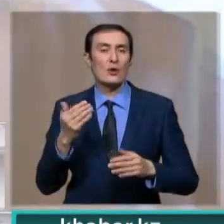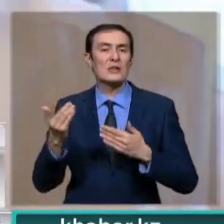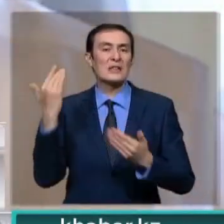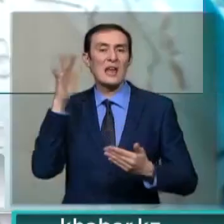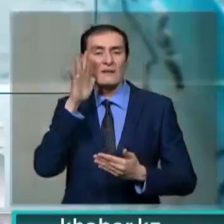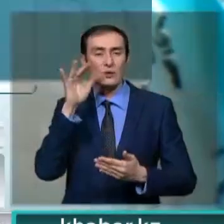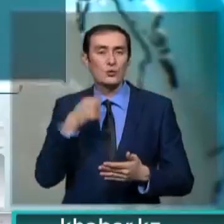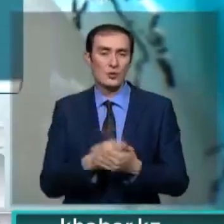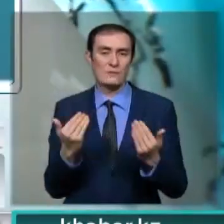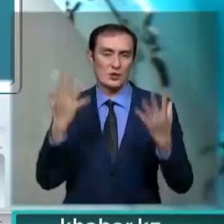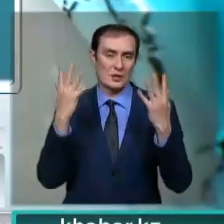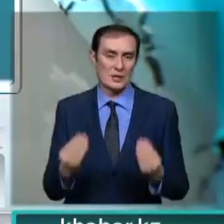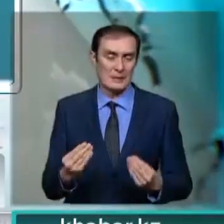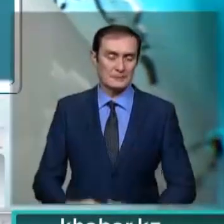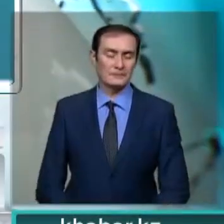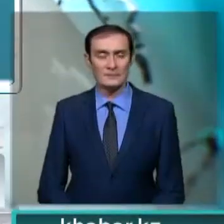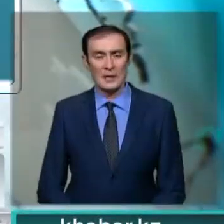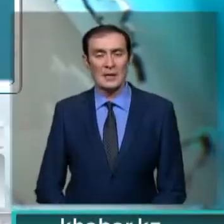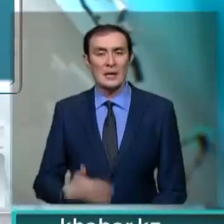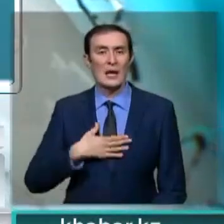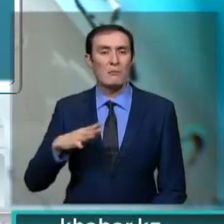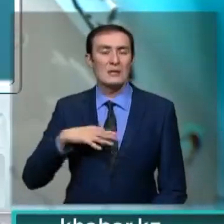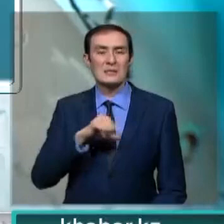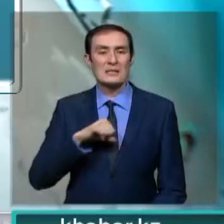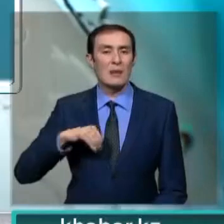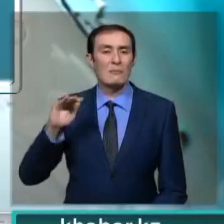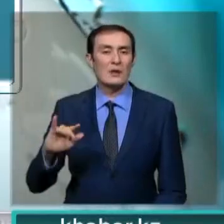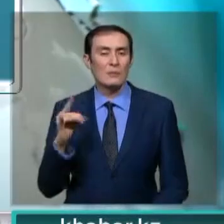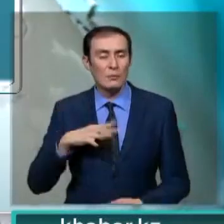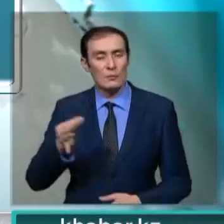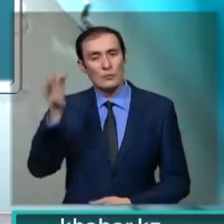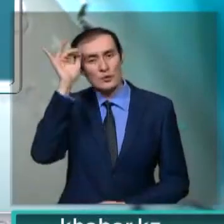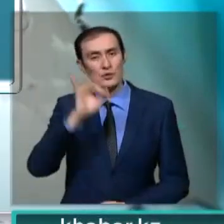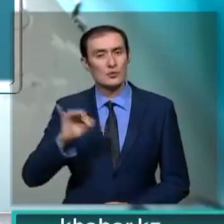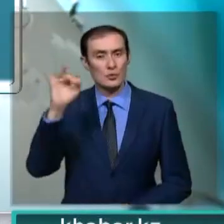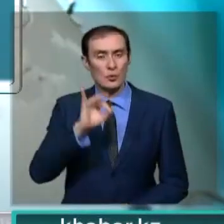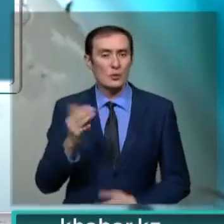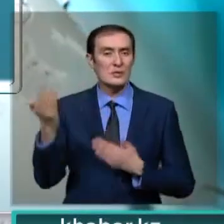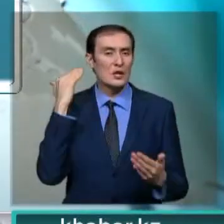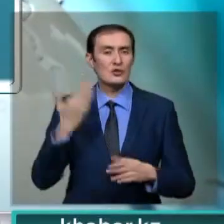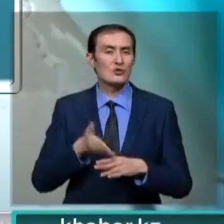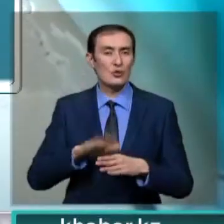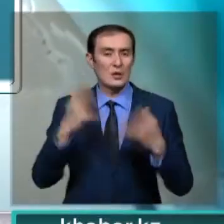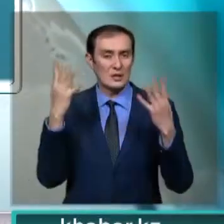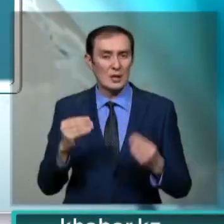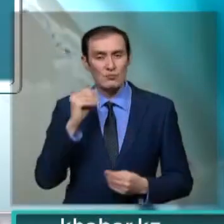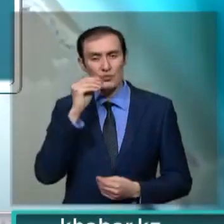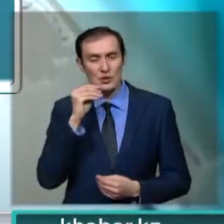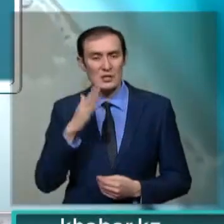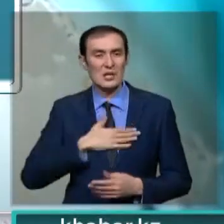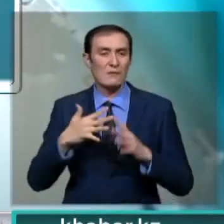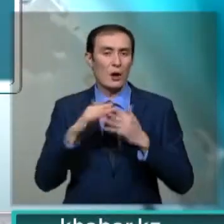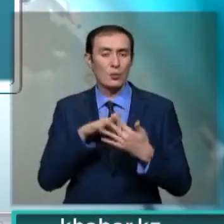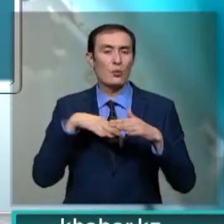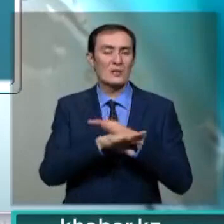дней я был ребенком но перед глазами до сих пор стоят картины тех суровых дней мужчины из нашего аула